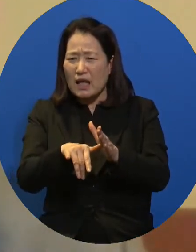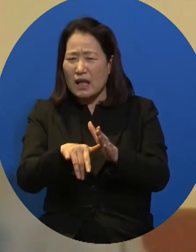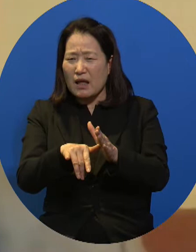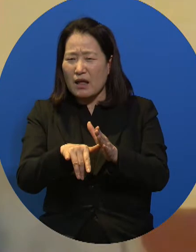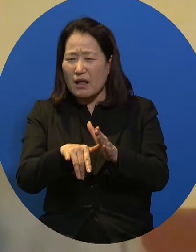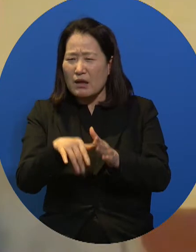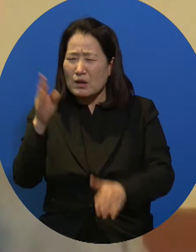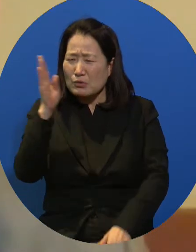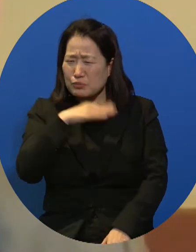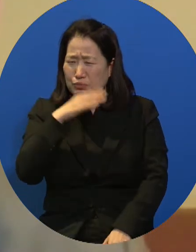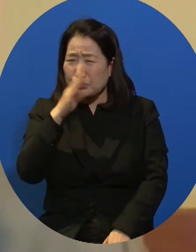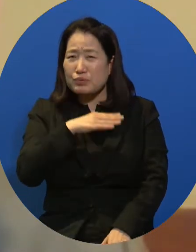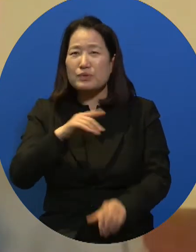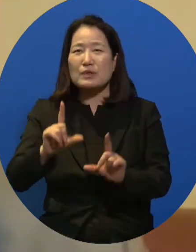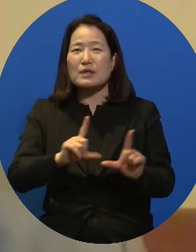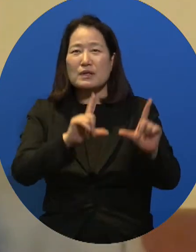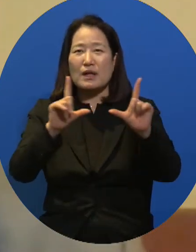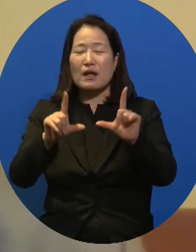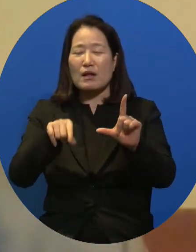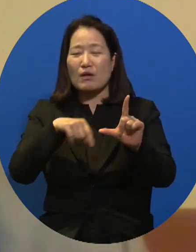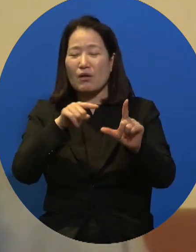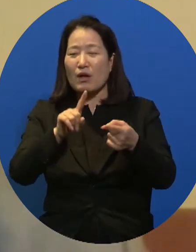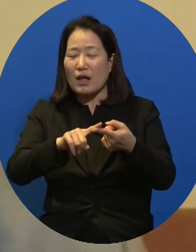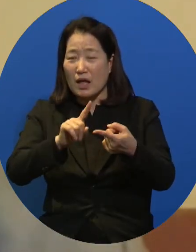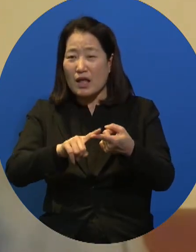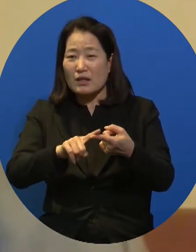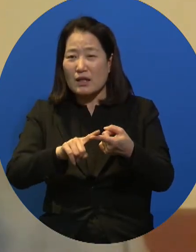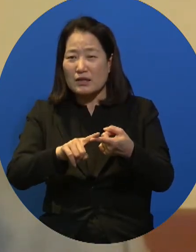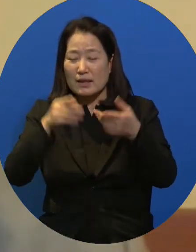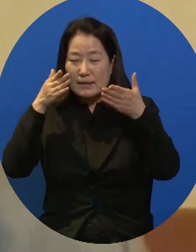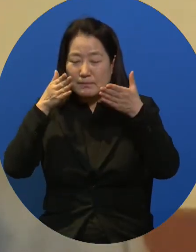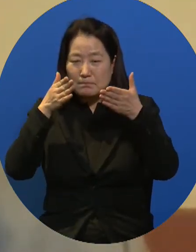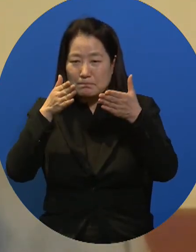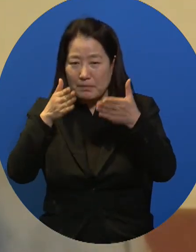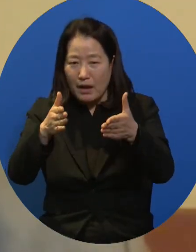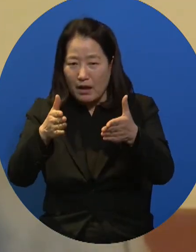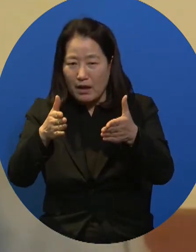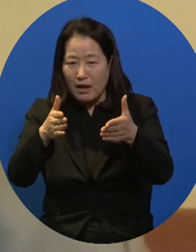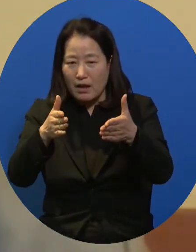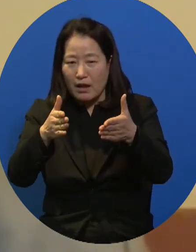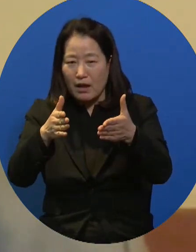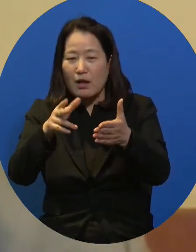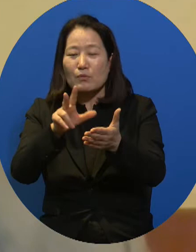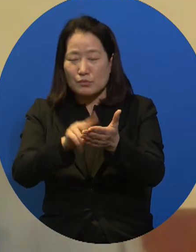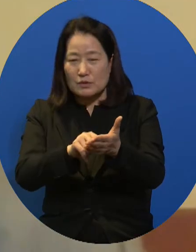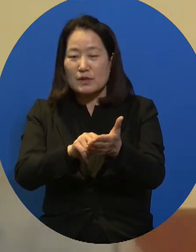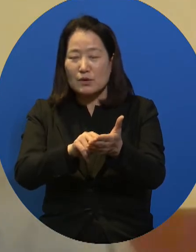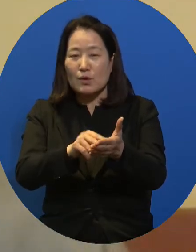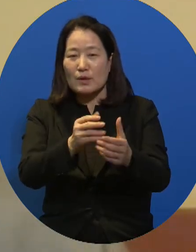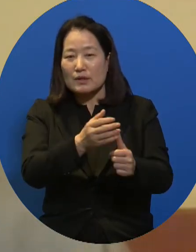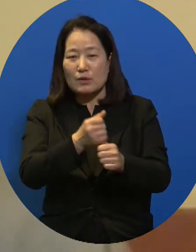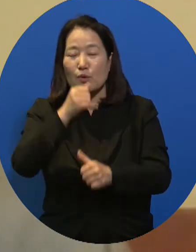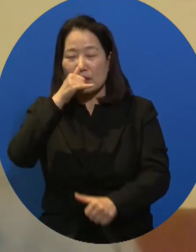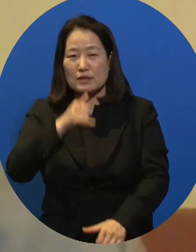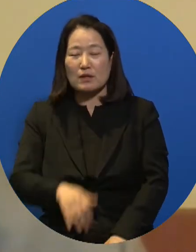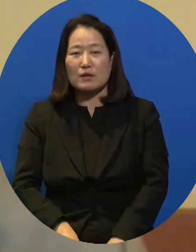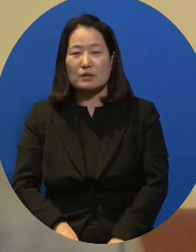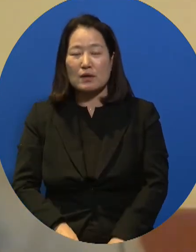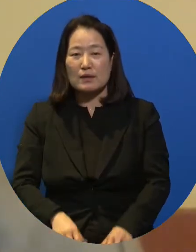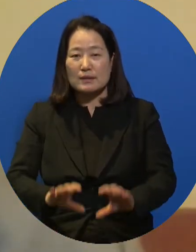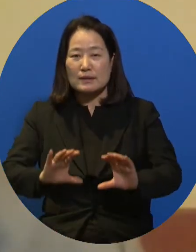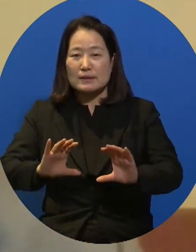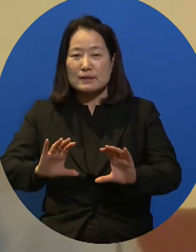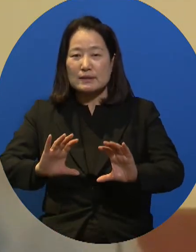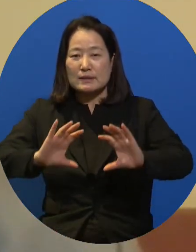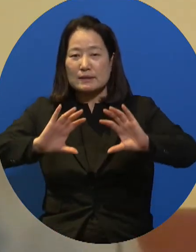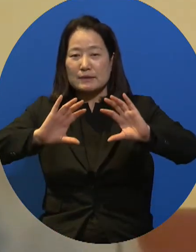있습니다. 저희는 패러다임 변화가 정말 중요하다는 점을 알고 있고, CRPD를 통해서 패러다임이